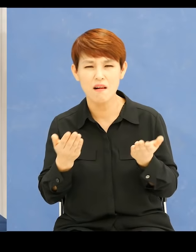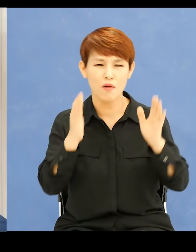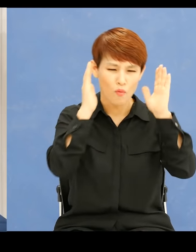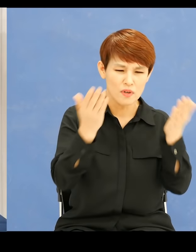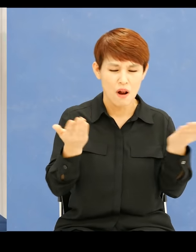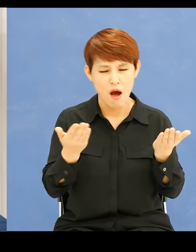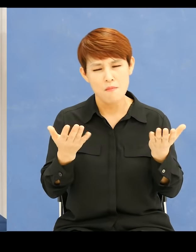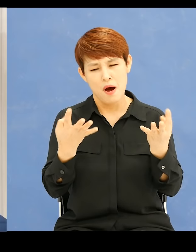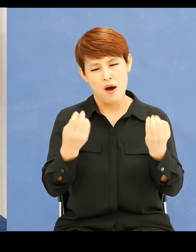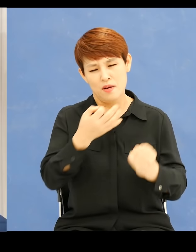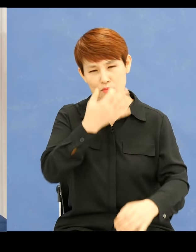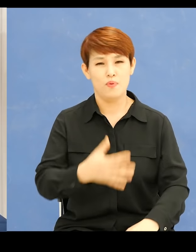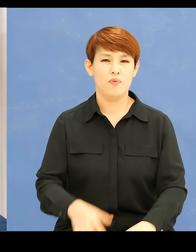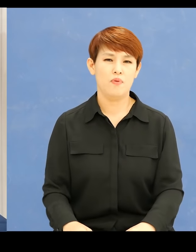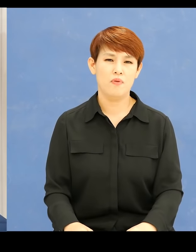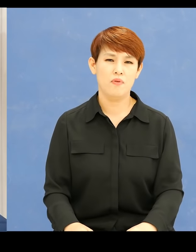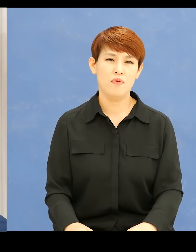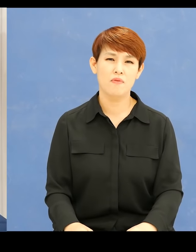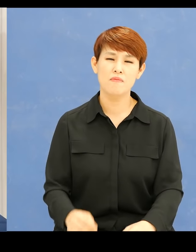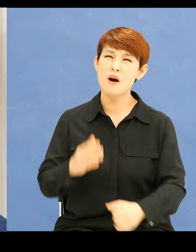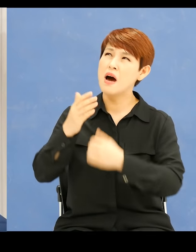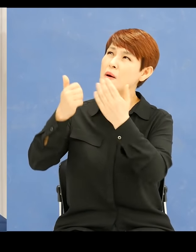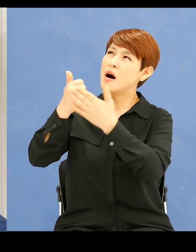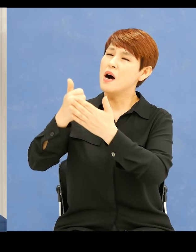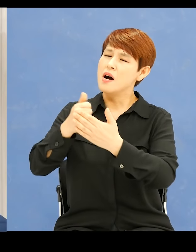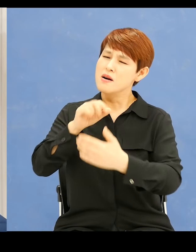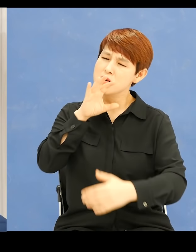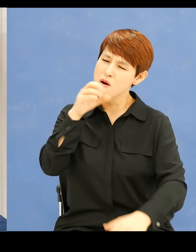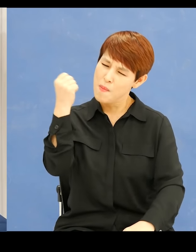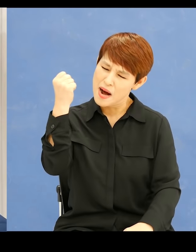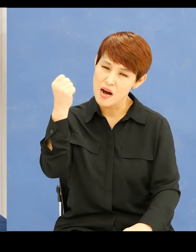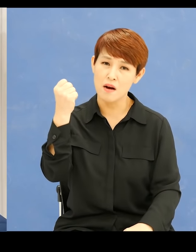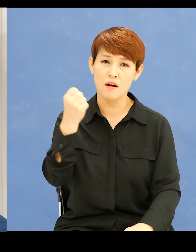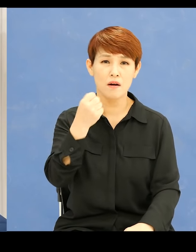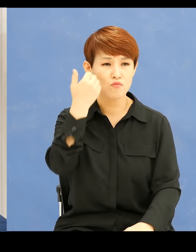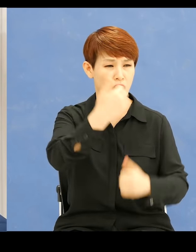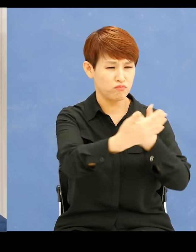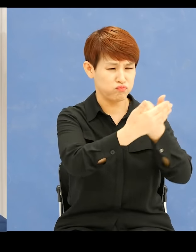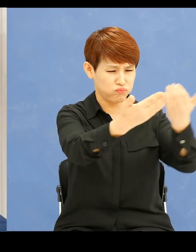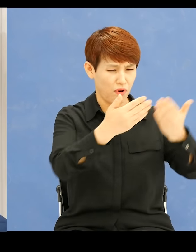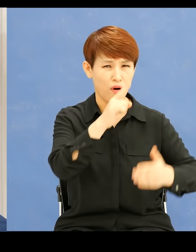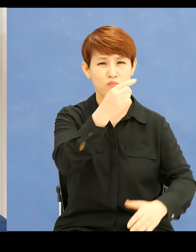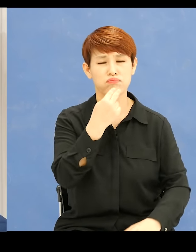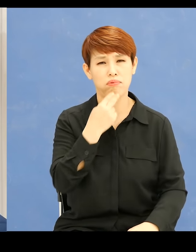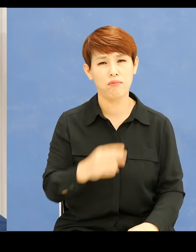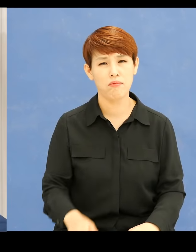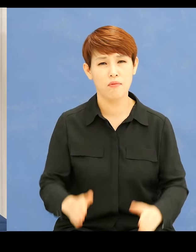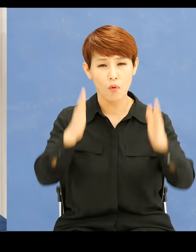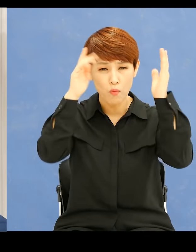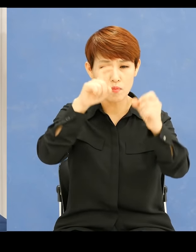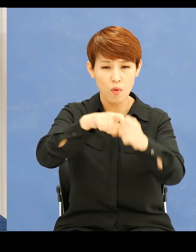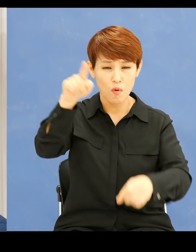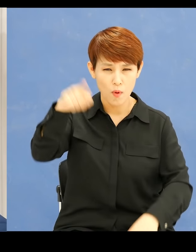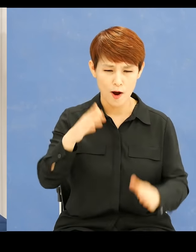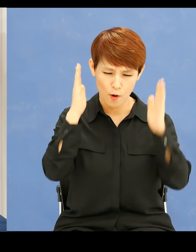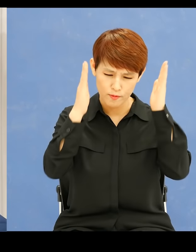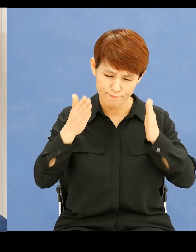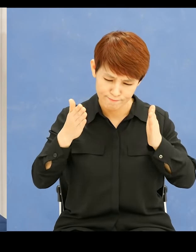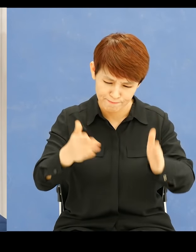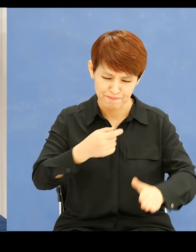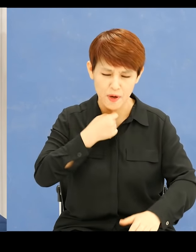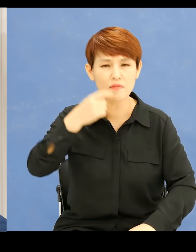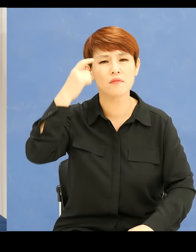네. 처음에 하나님 앞에 많이 원망을 했죠. 왜 네. 지원하는 사람도 없어서 없고, 나는 예. 공부하러 왔으면 좀 실컷 공부를